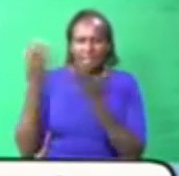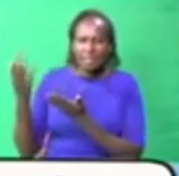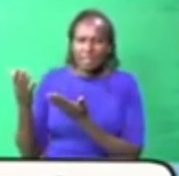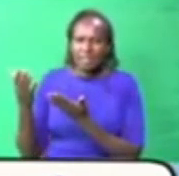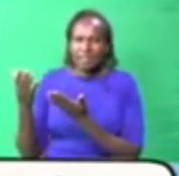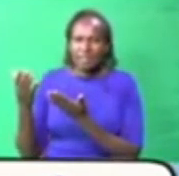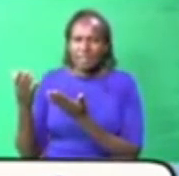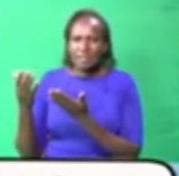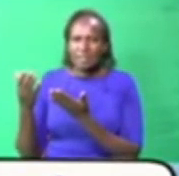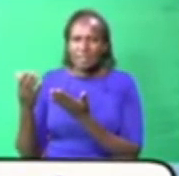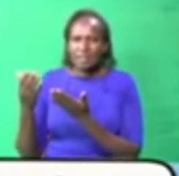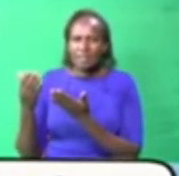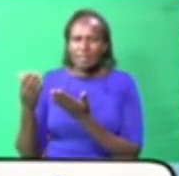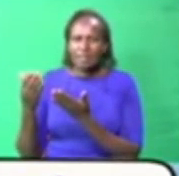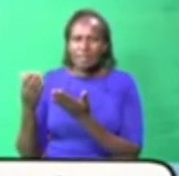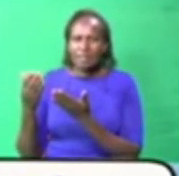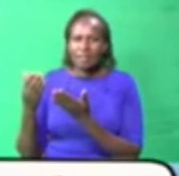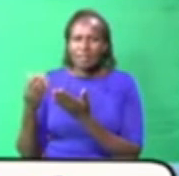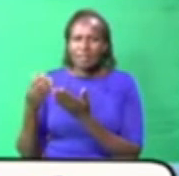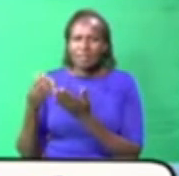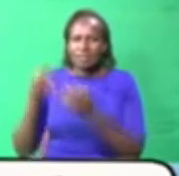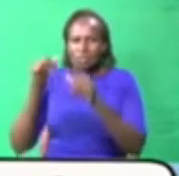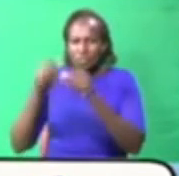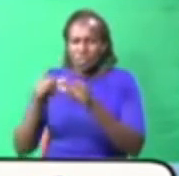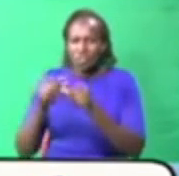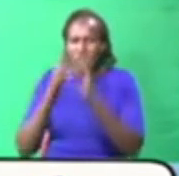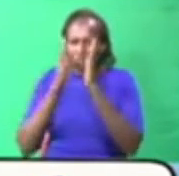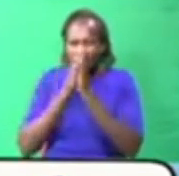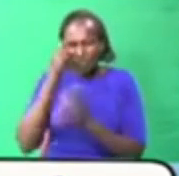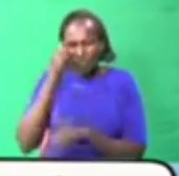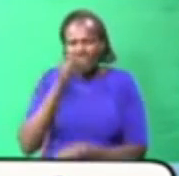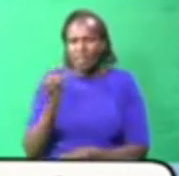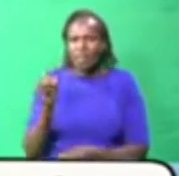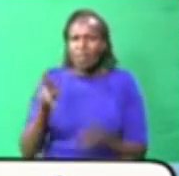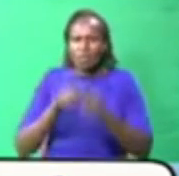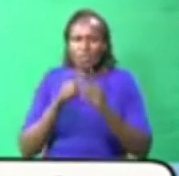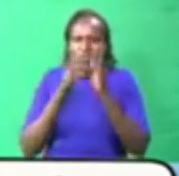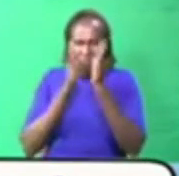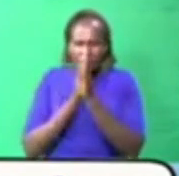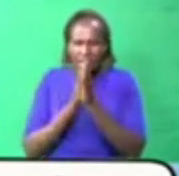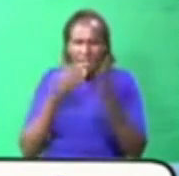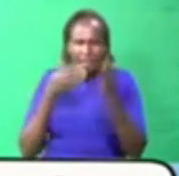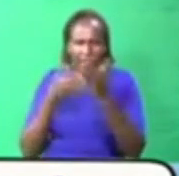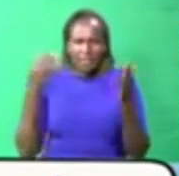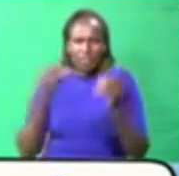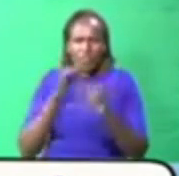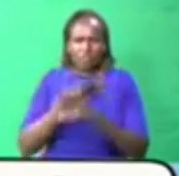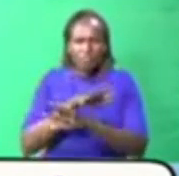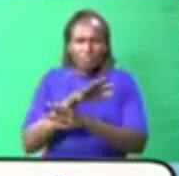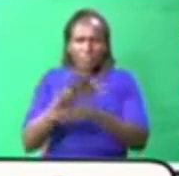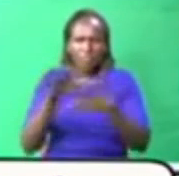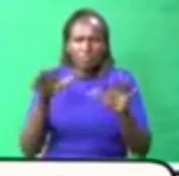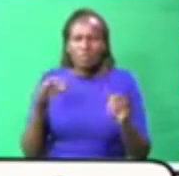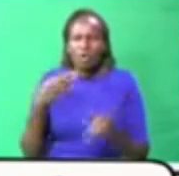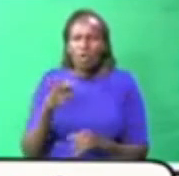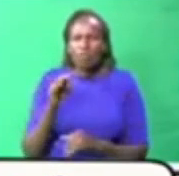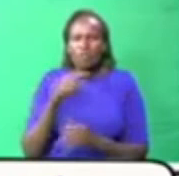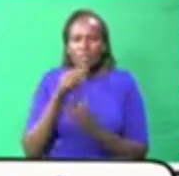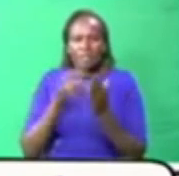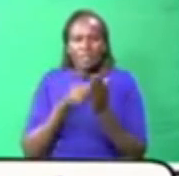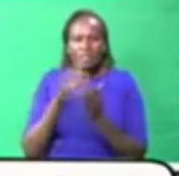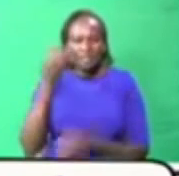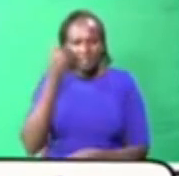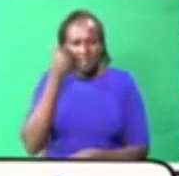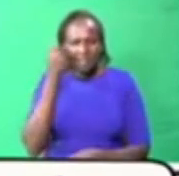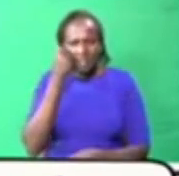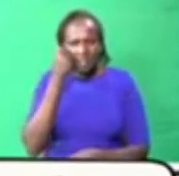wako secluded, wako on quarantine, tuwaombee. Tuombe even against the spread of this pandemic. Maybe kwa maeneo,